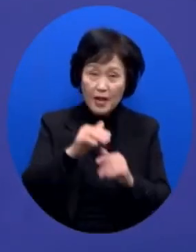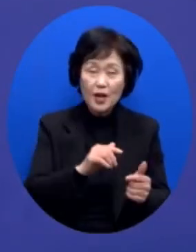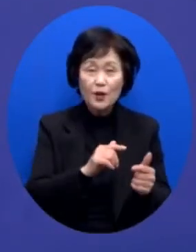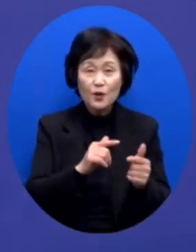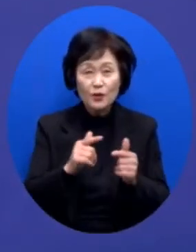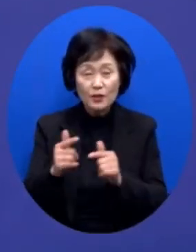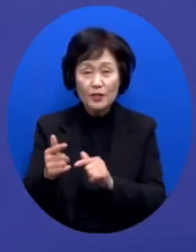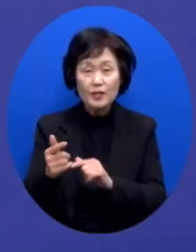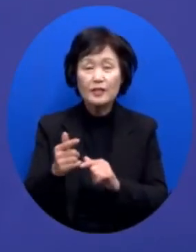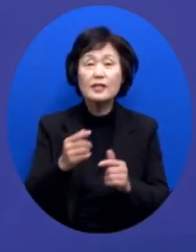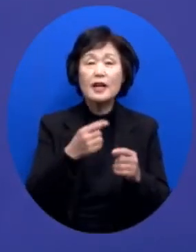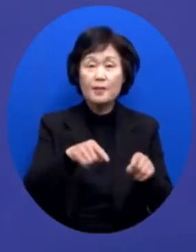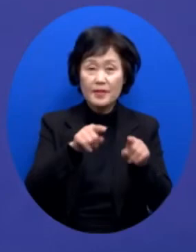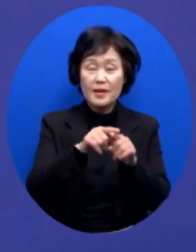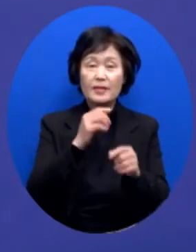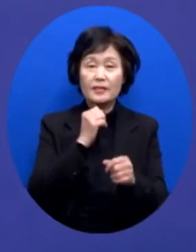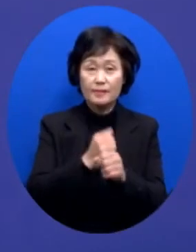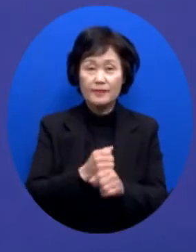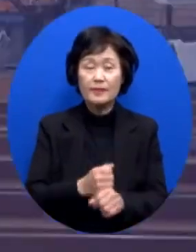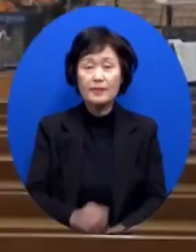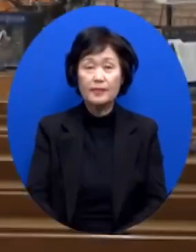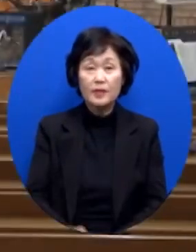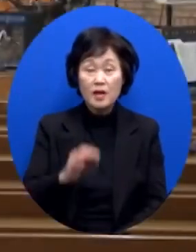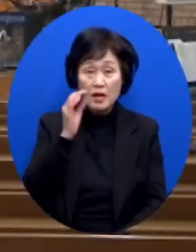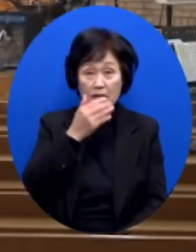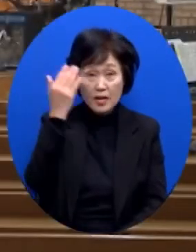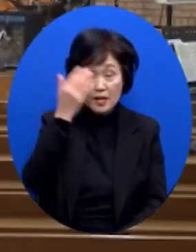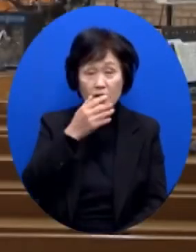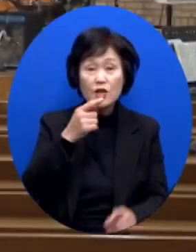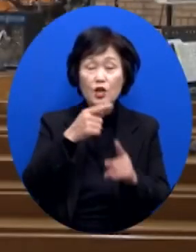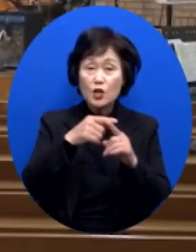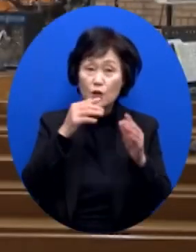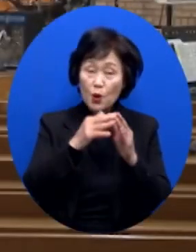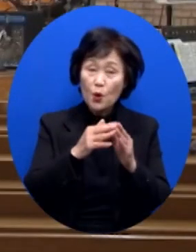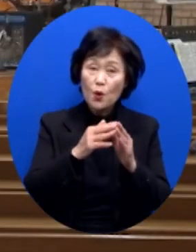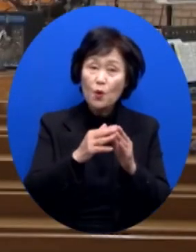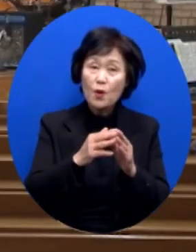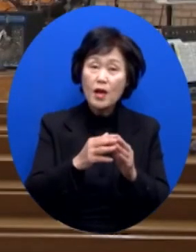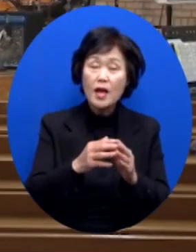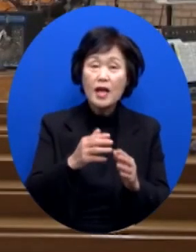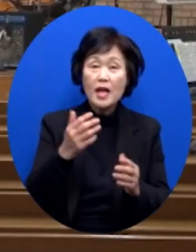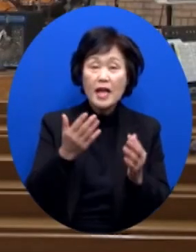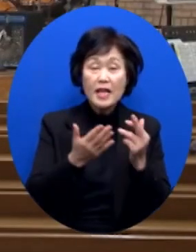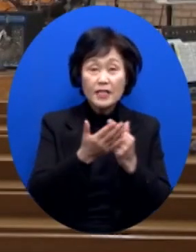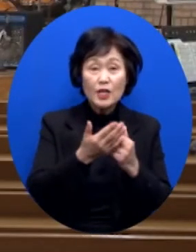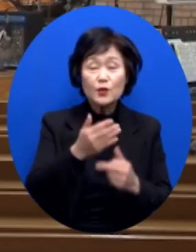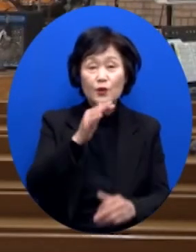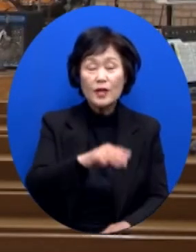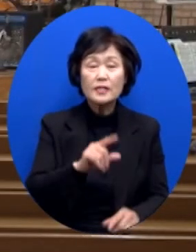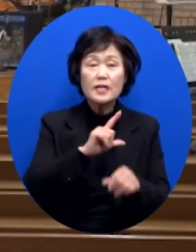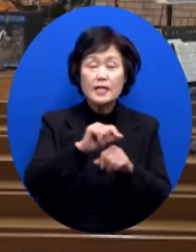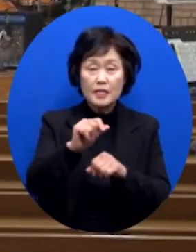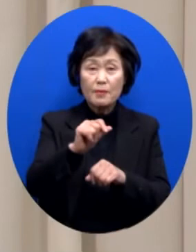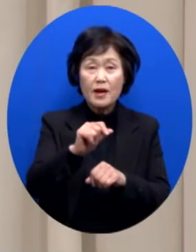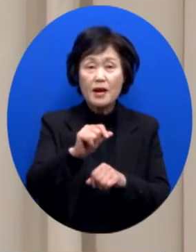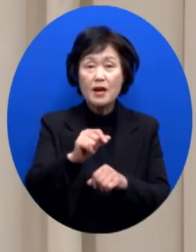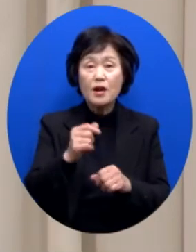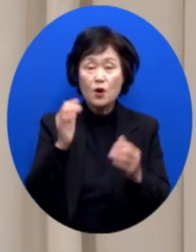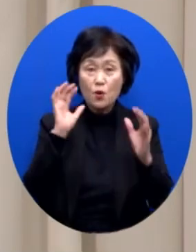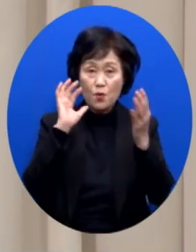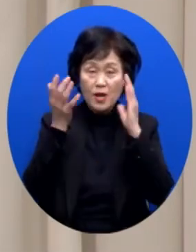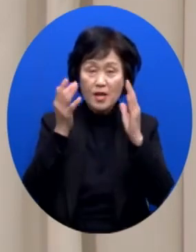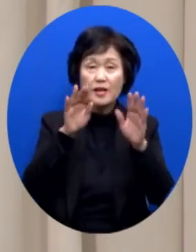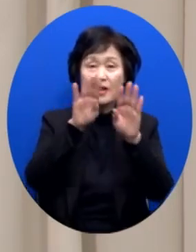18의 전기 지방의회가 알려주십니다 개회 예배에서 설교를 전한 제주지방 회장 박재우 목사는